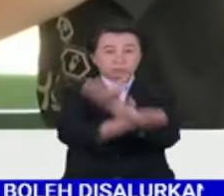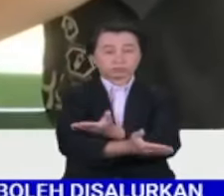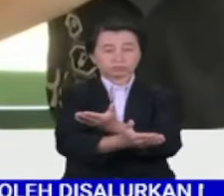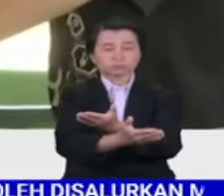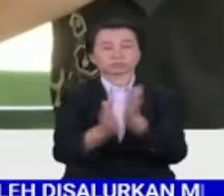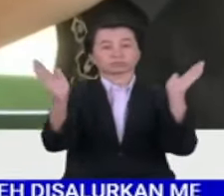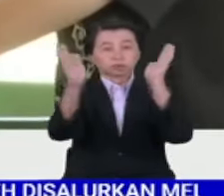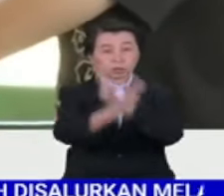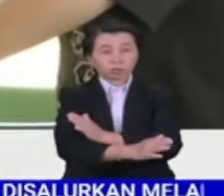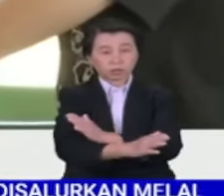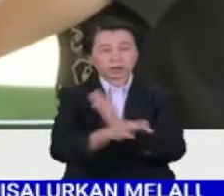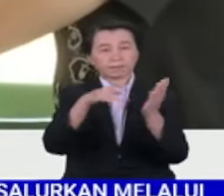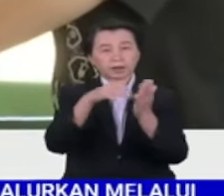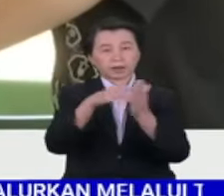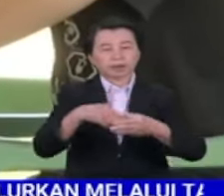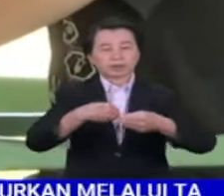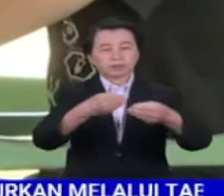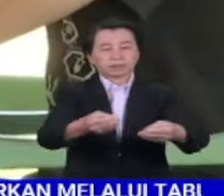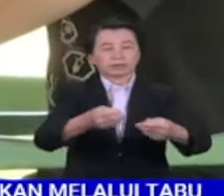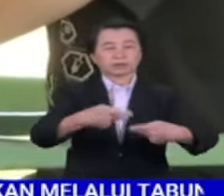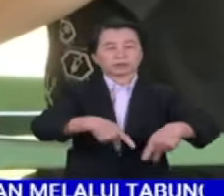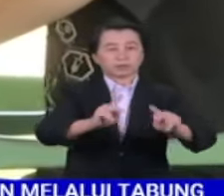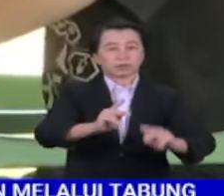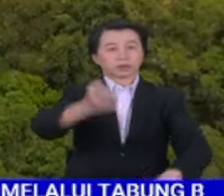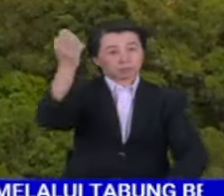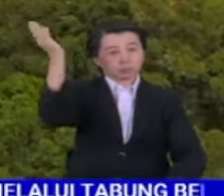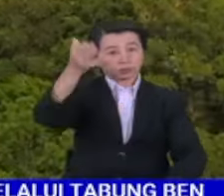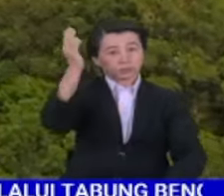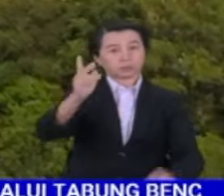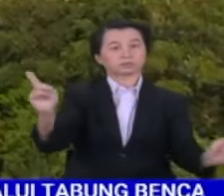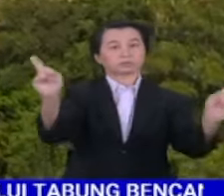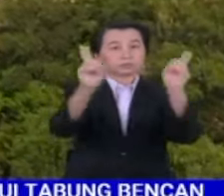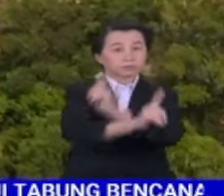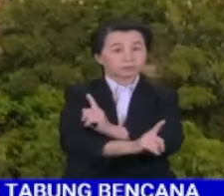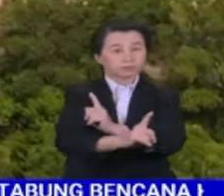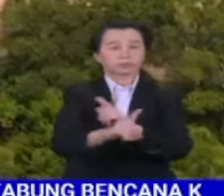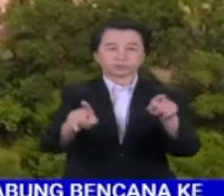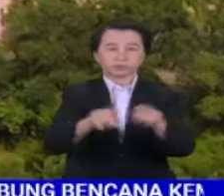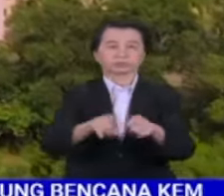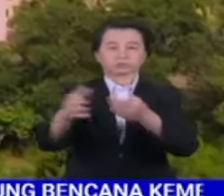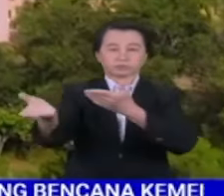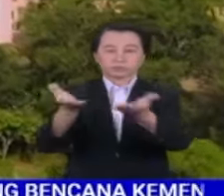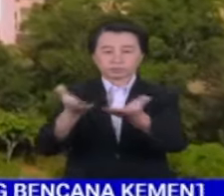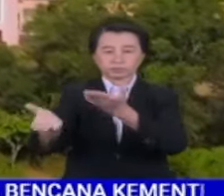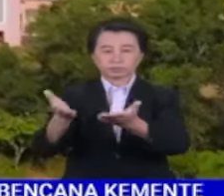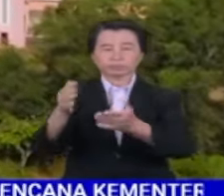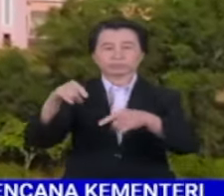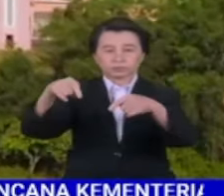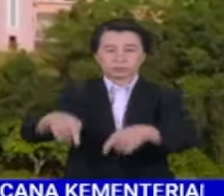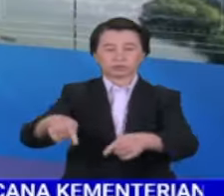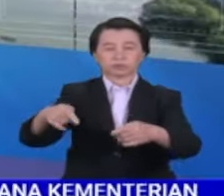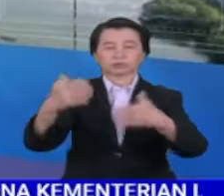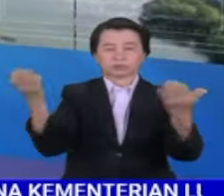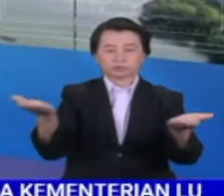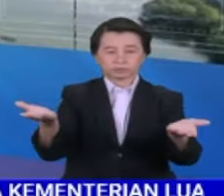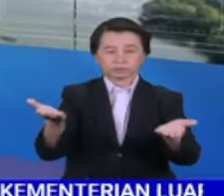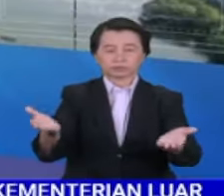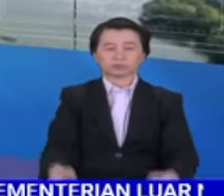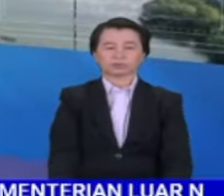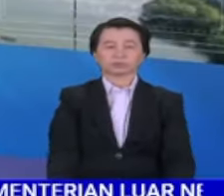selain memberi peluang kepada penjara dari negara terbit untuk turut berhikmat di negara ini